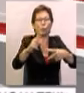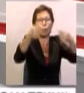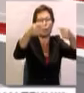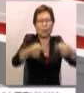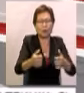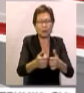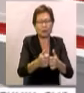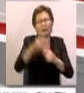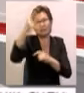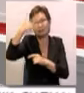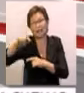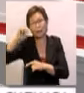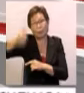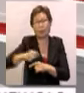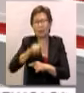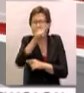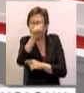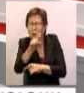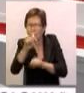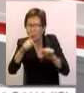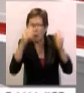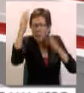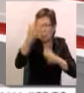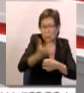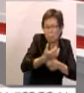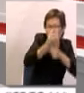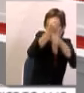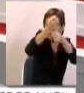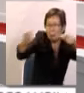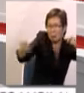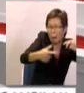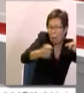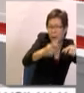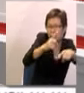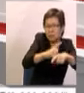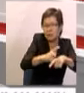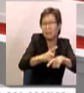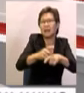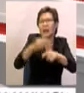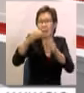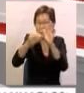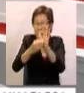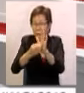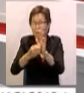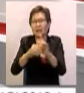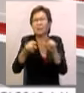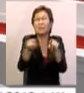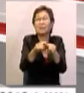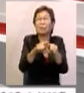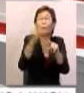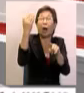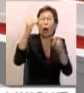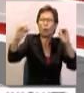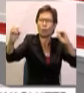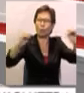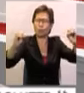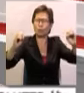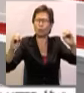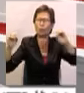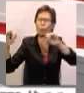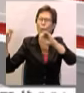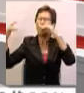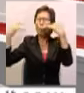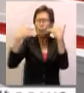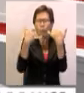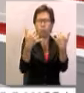esok. Persoalannya, mampukah Harimau Malaya mencipta jaringan gol di gelanggang lawan selepas seri 0-0 di hadapan ribuan